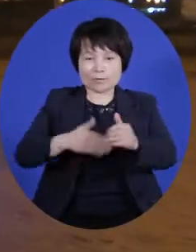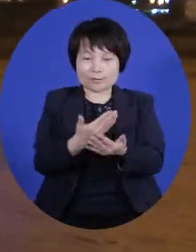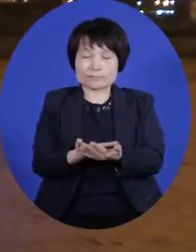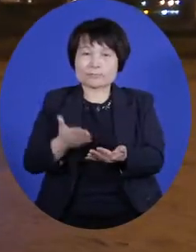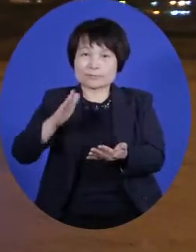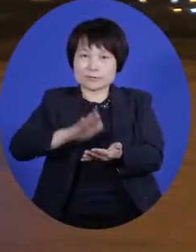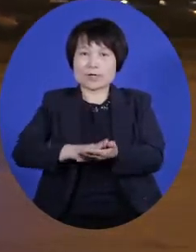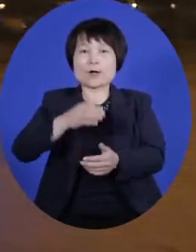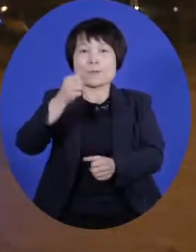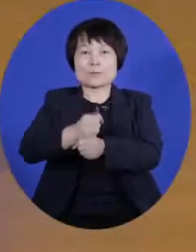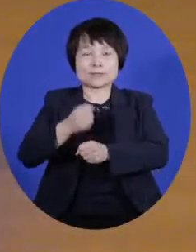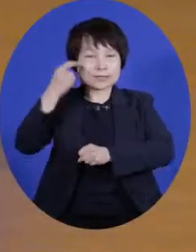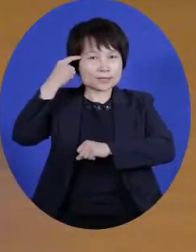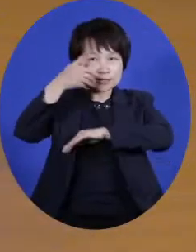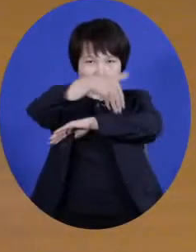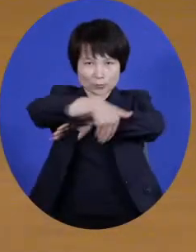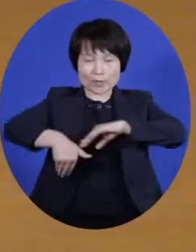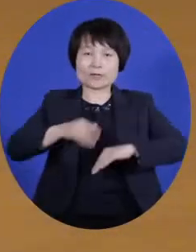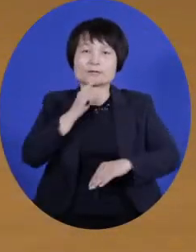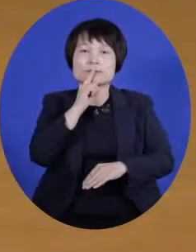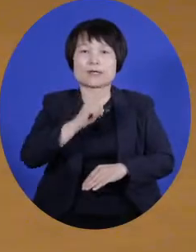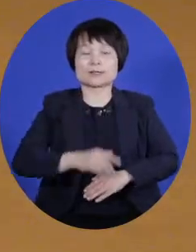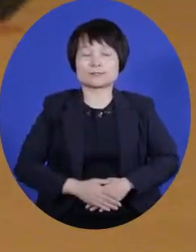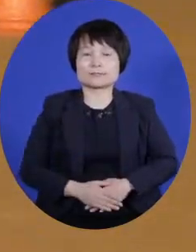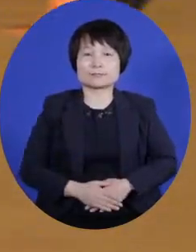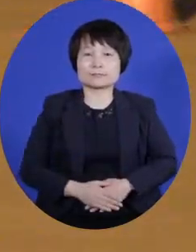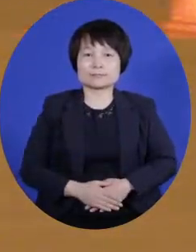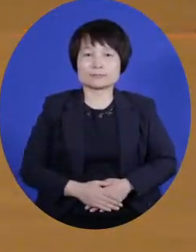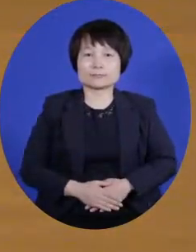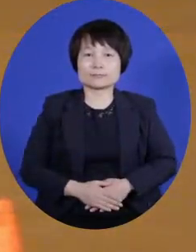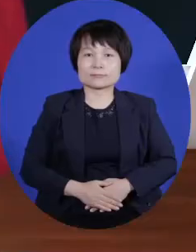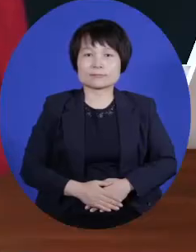타기 좋은 환경 조성에 최선을 다할 계획이라고 밝혔습니다.